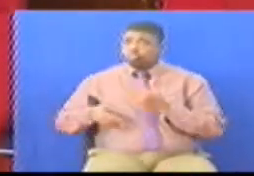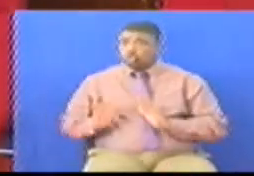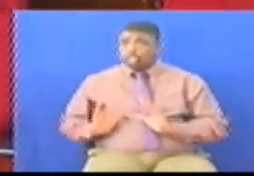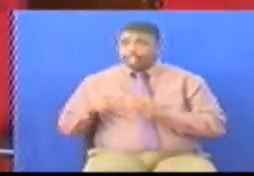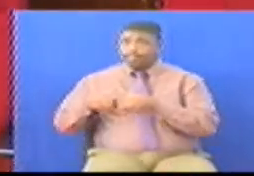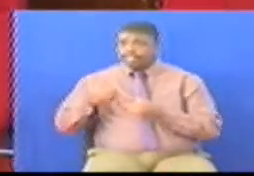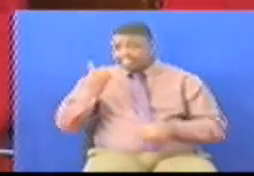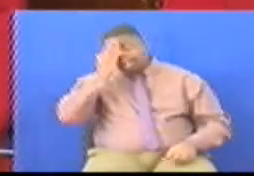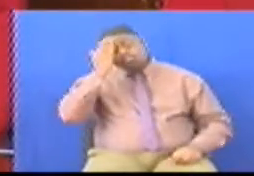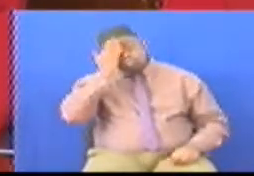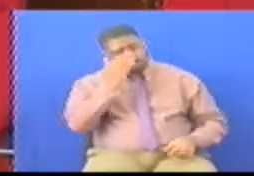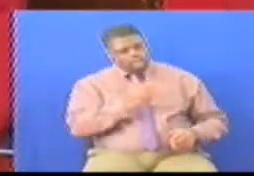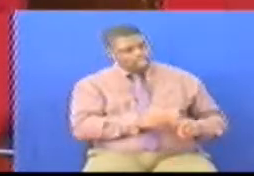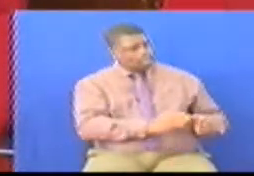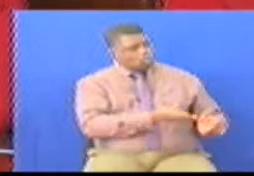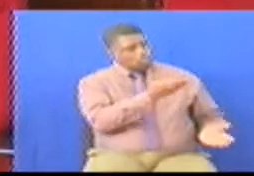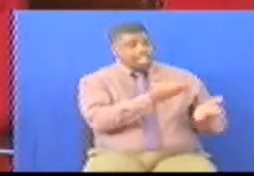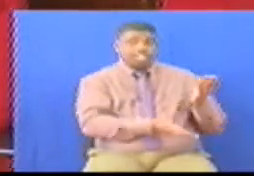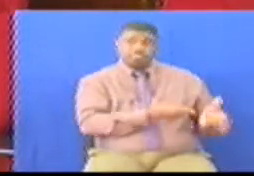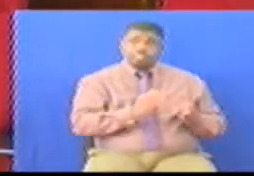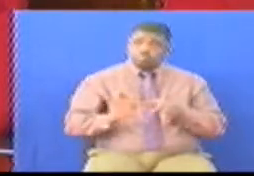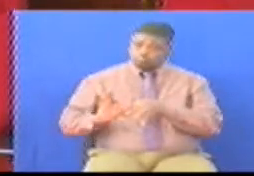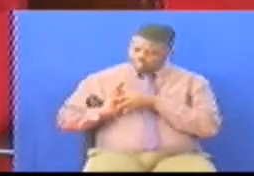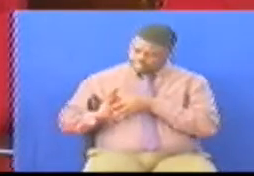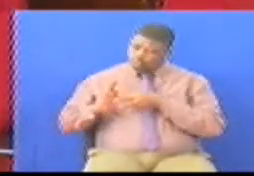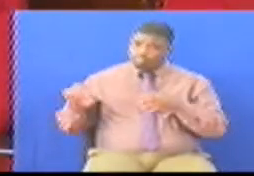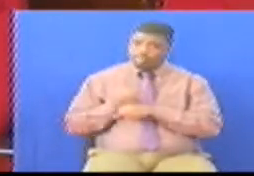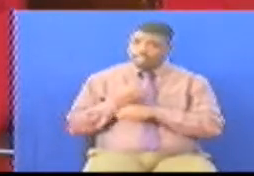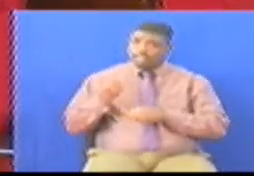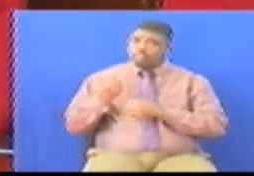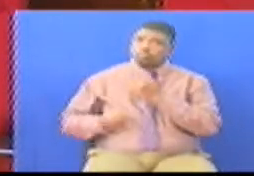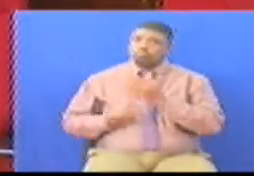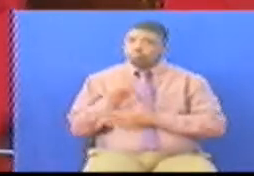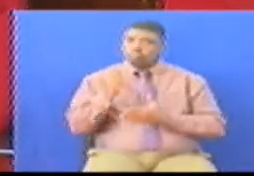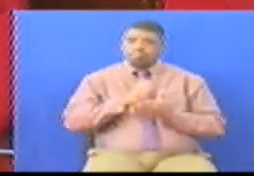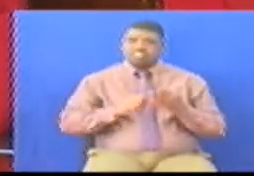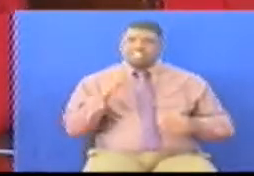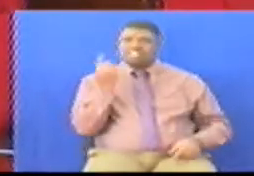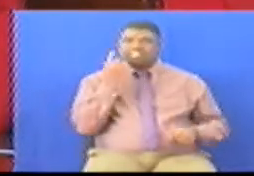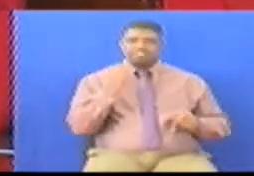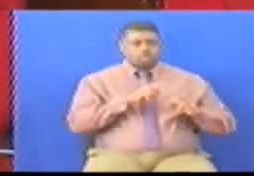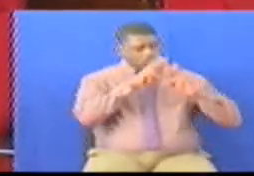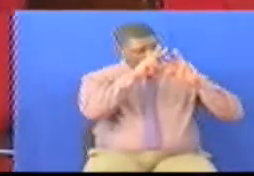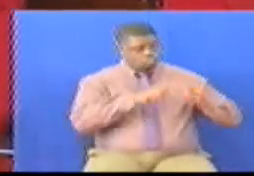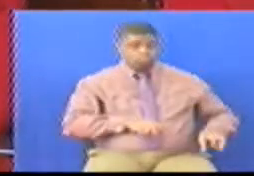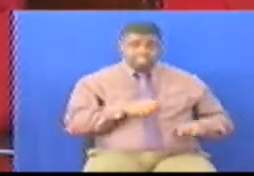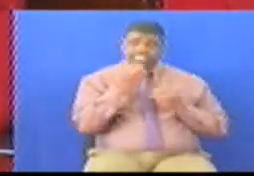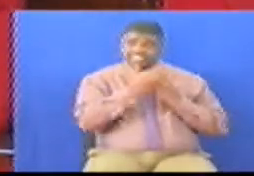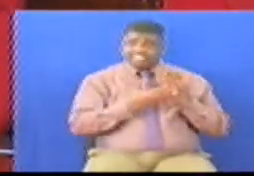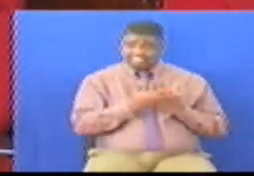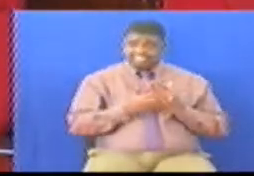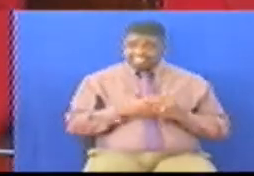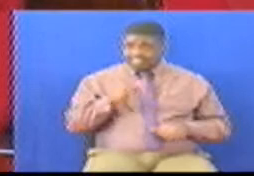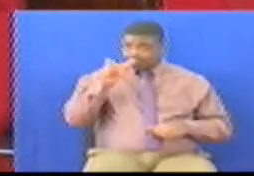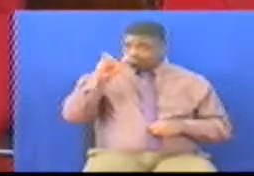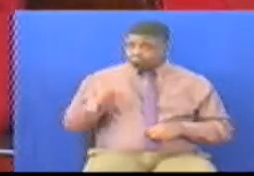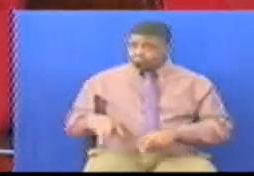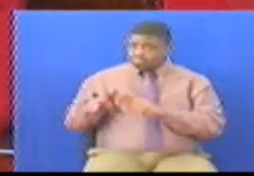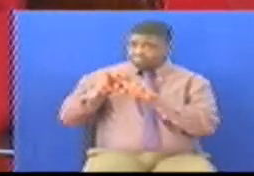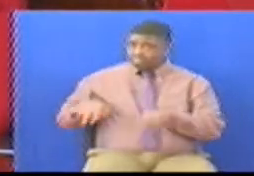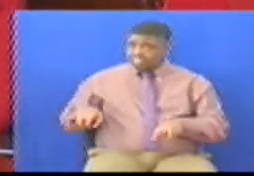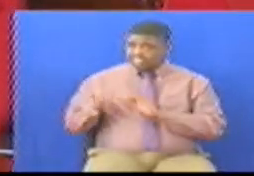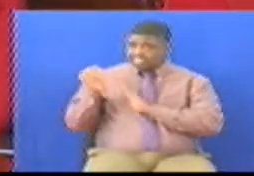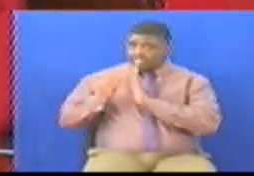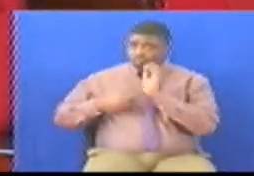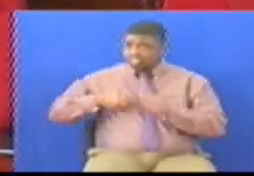na kutathmini ushirikiano mkubwa iliyopata kutoka kwa ofisi ya taifa ya ukaguzi nchini na ya mdhibiti na mkaguzi mkuu wa hesabu